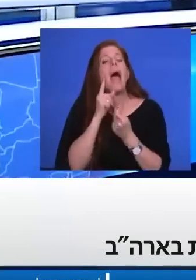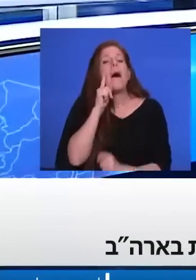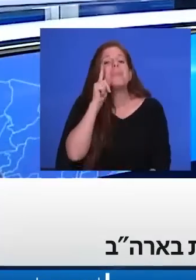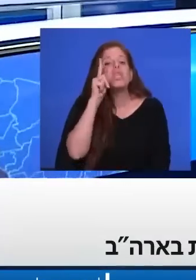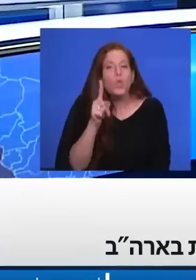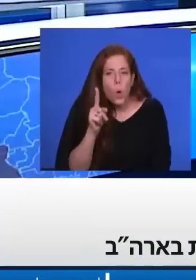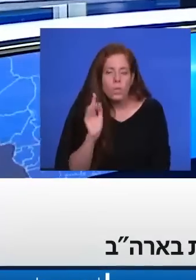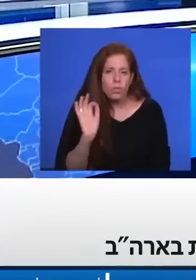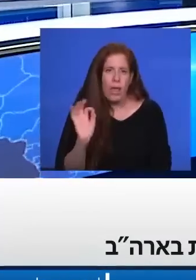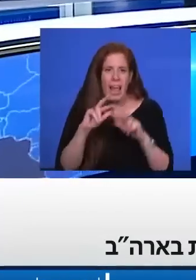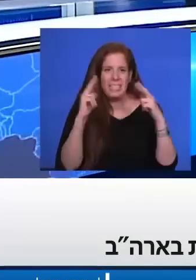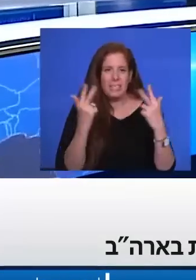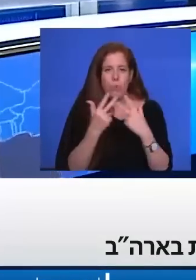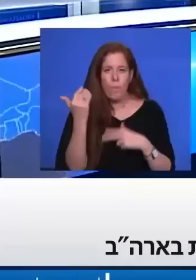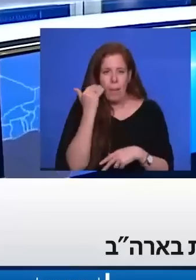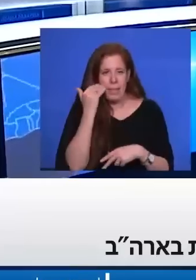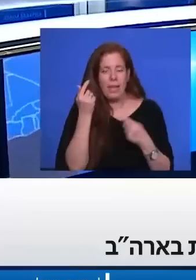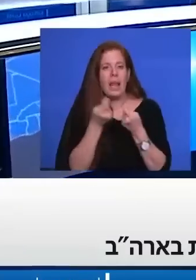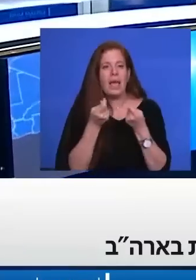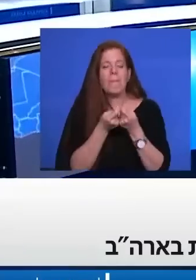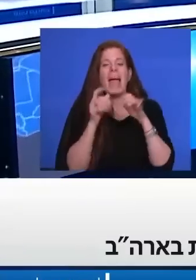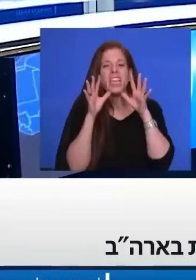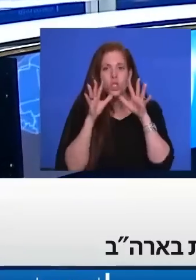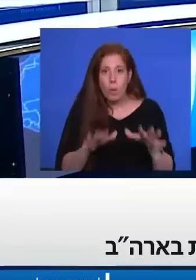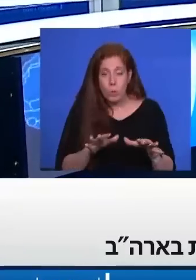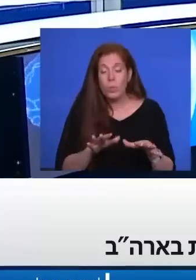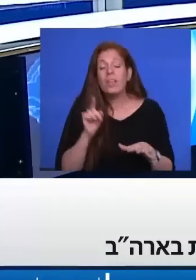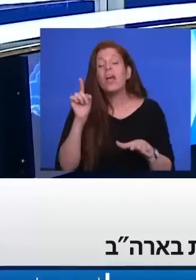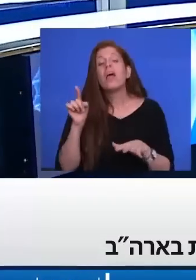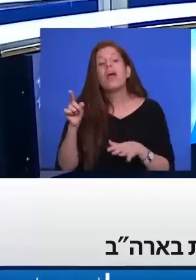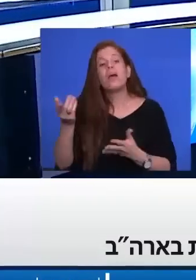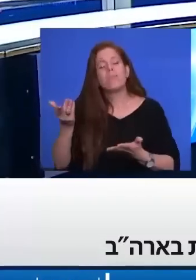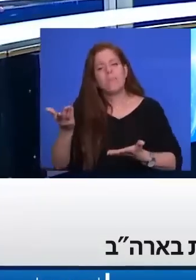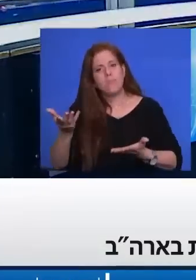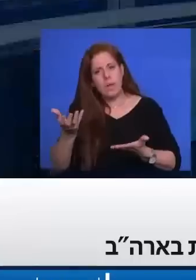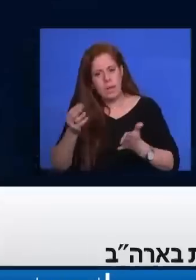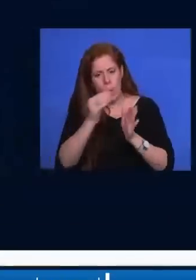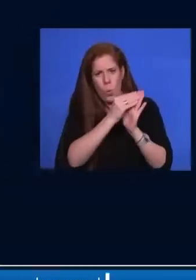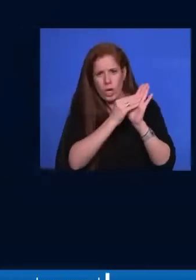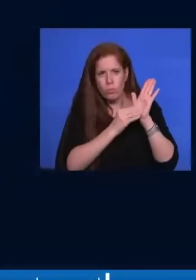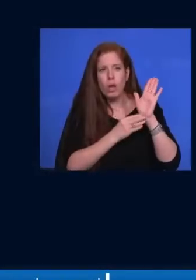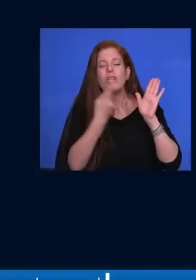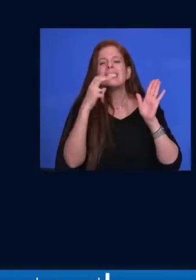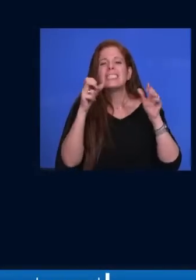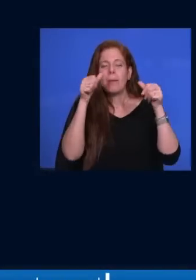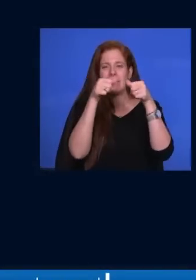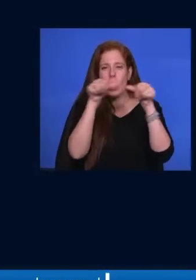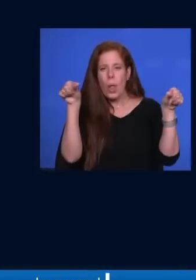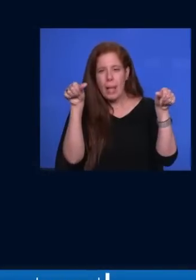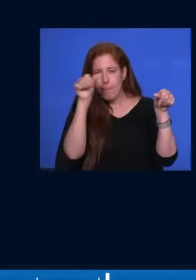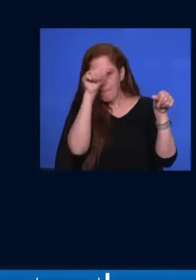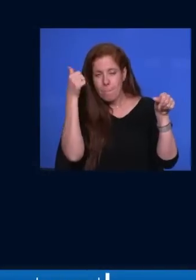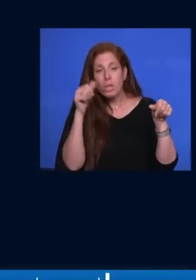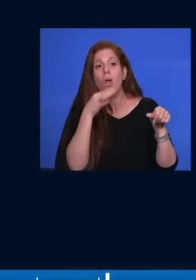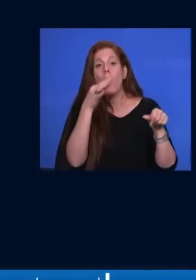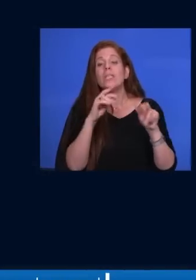של הציבור באמריקה בנוגע לאנטישמיות. הם לקחו רשימה של 20 סטריאוטיפים אנטישמיים, שאלו את הציבור במה הם